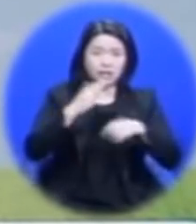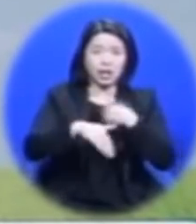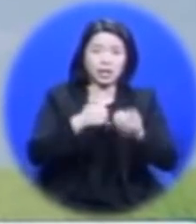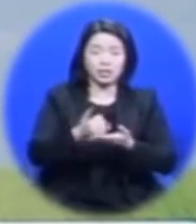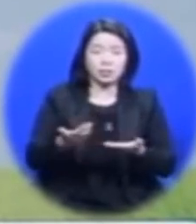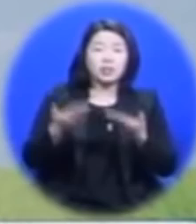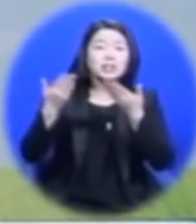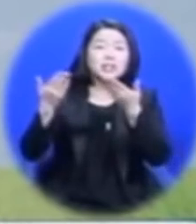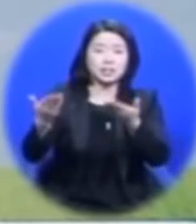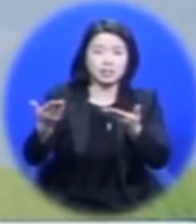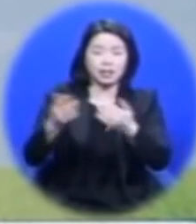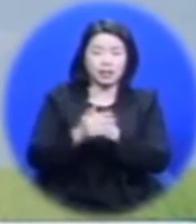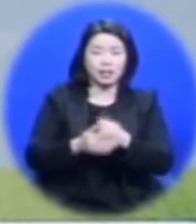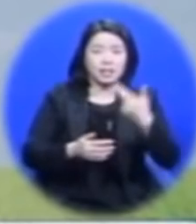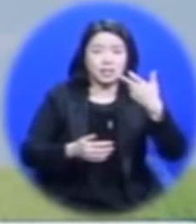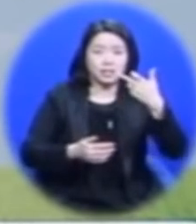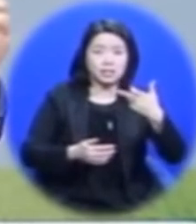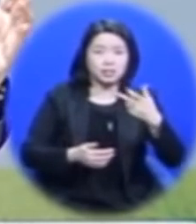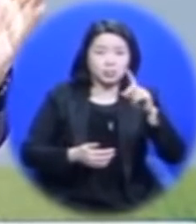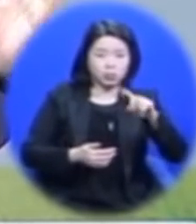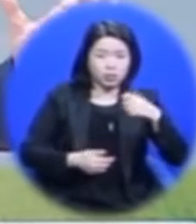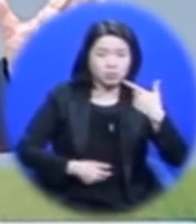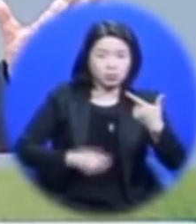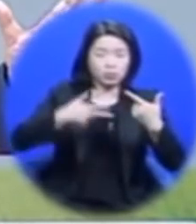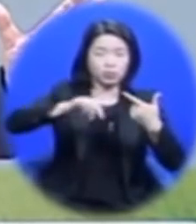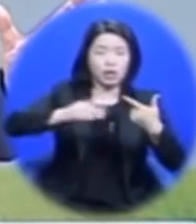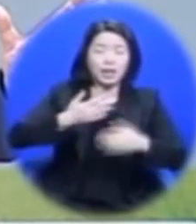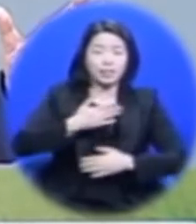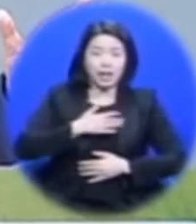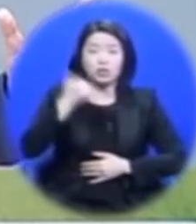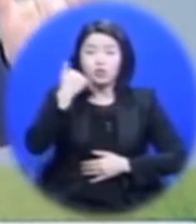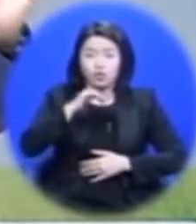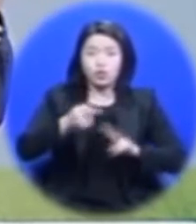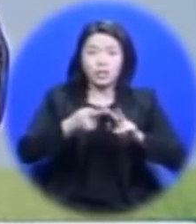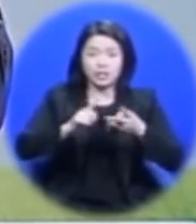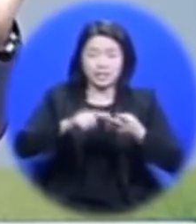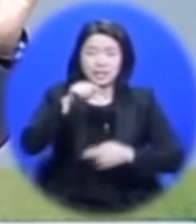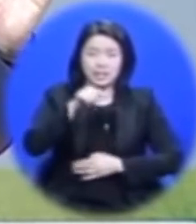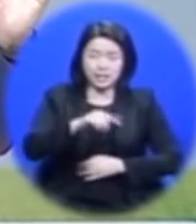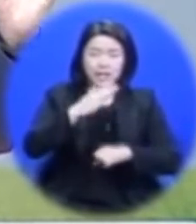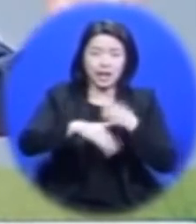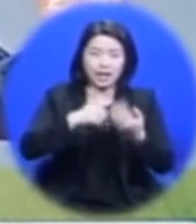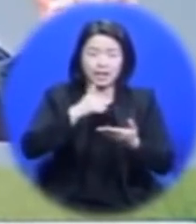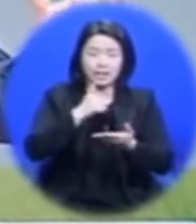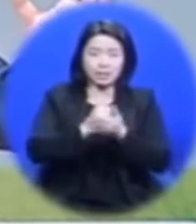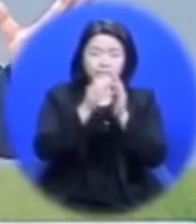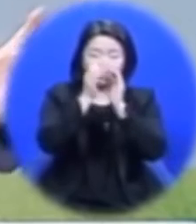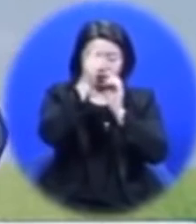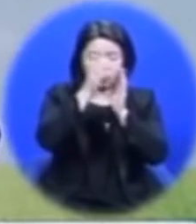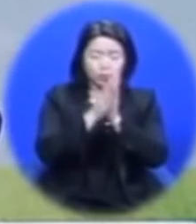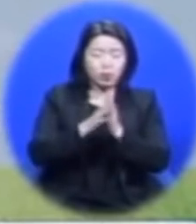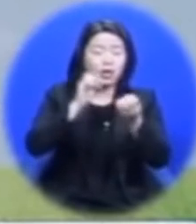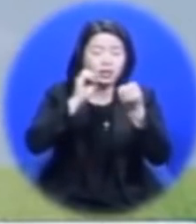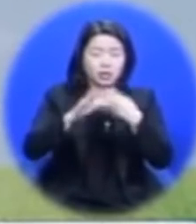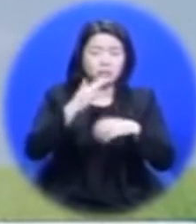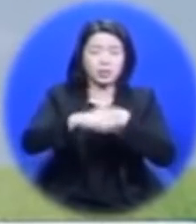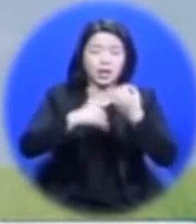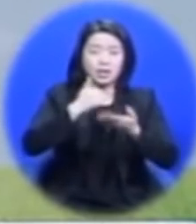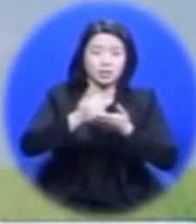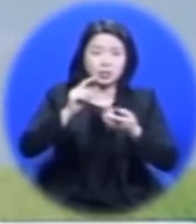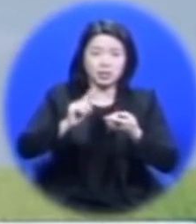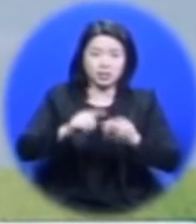올려드린다. 16절에 나는 누구에게든지 이 하나님의 기도에 응답하신 하나님에 대해서